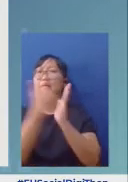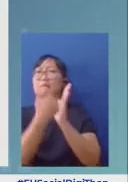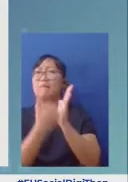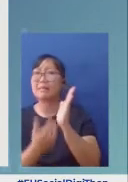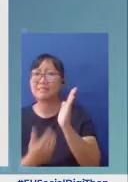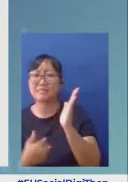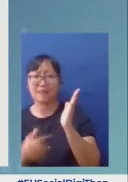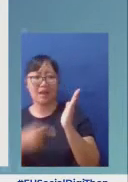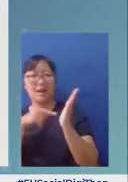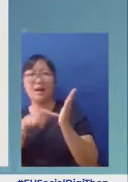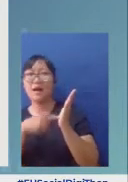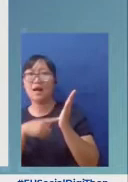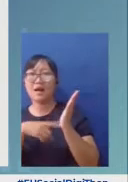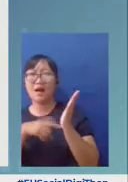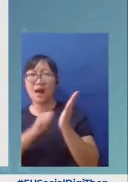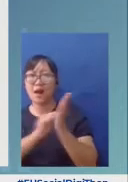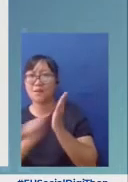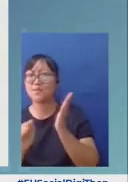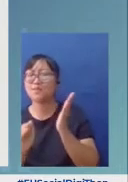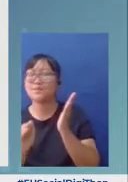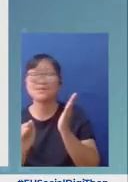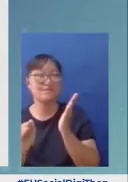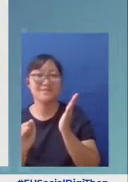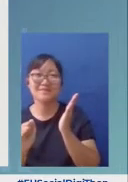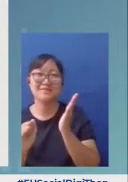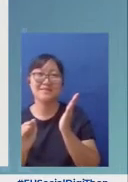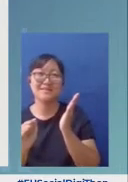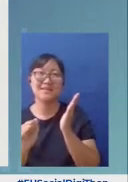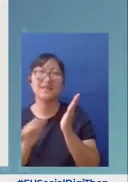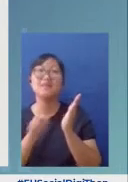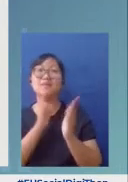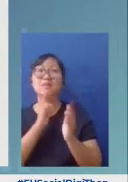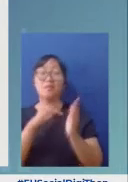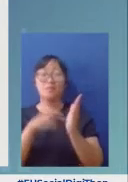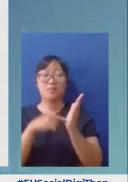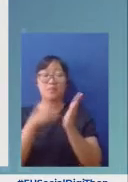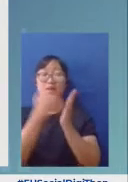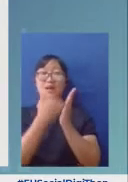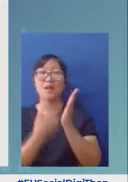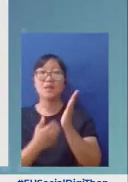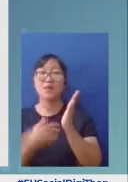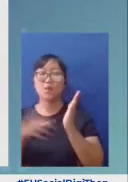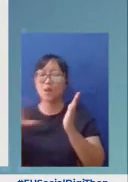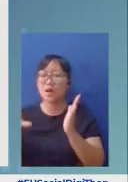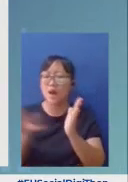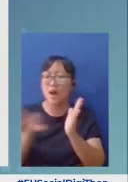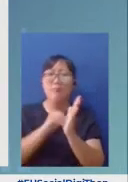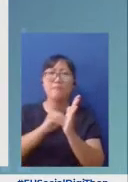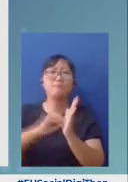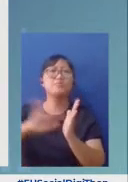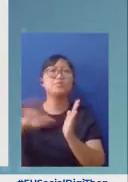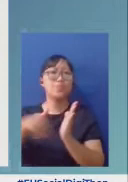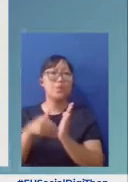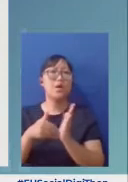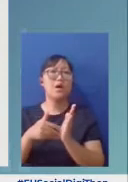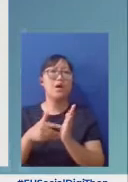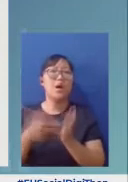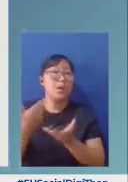itu ya. Karena the big data itu bisa merekam semuanya ya, karena siapa tahu ada orang